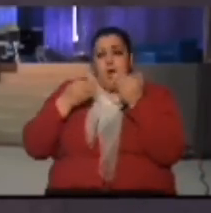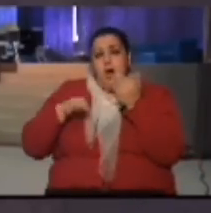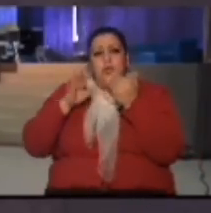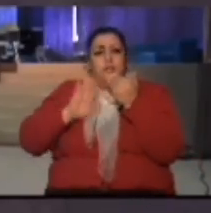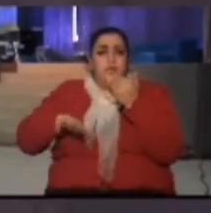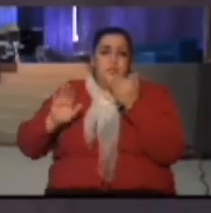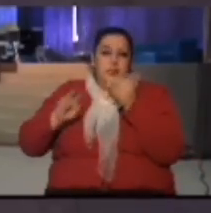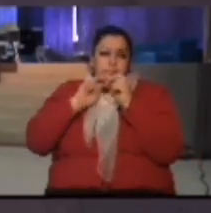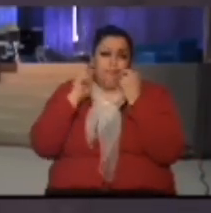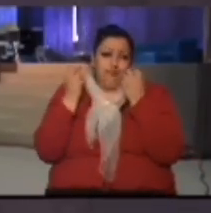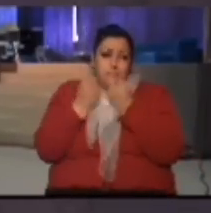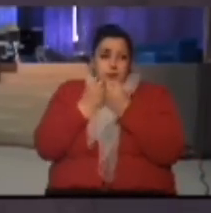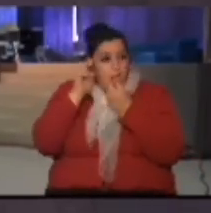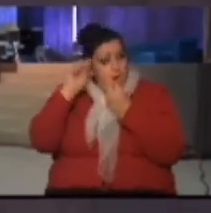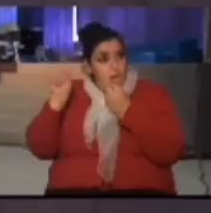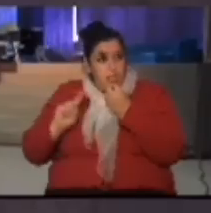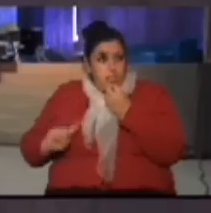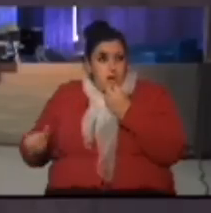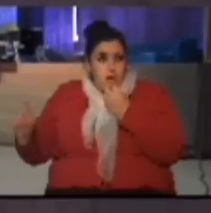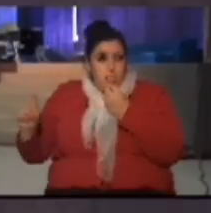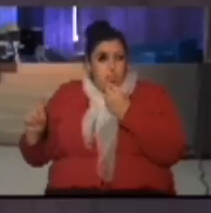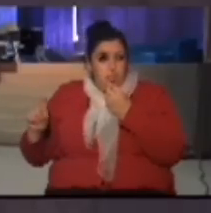էին հրեաների վախիցը։